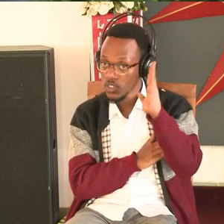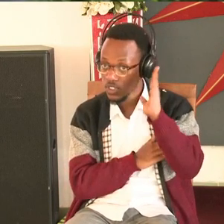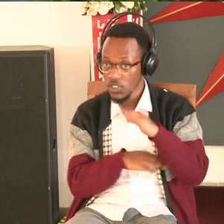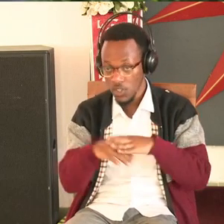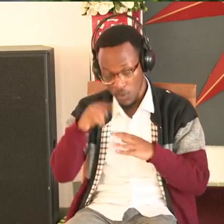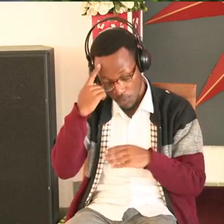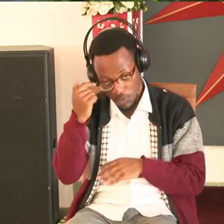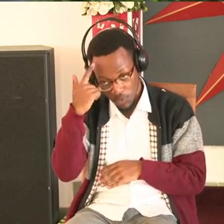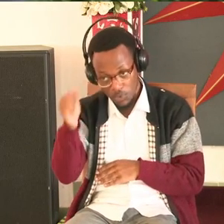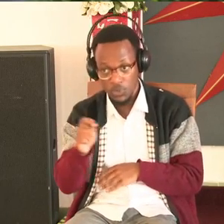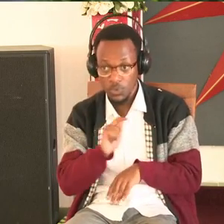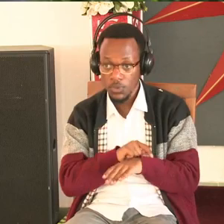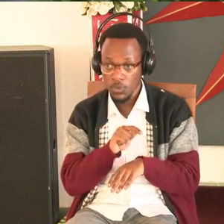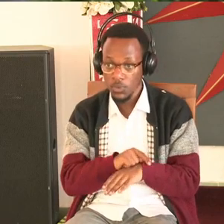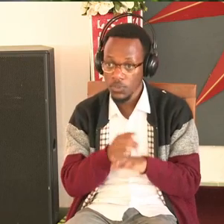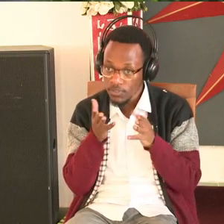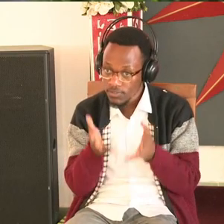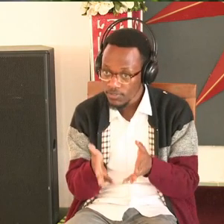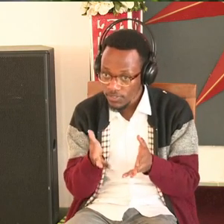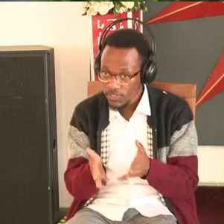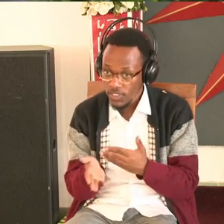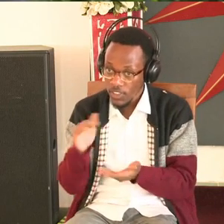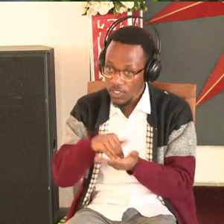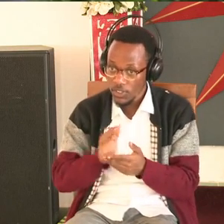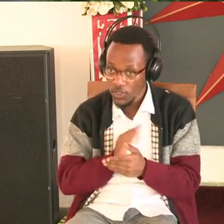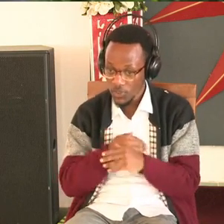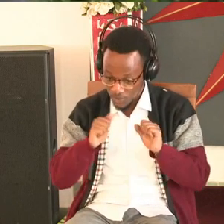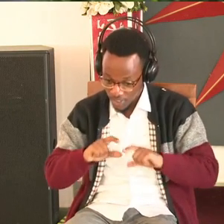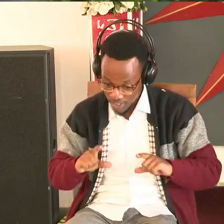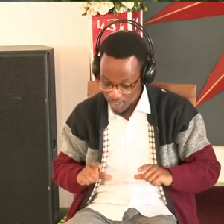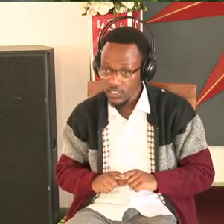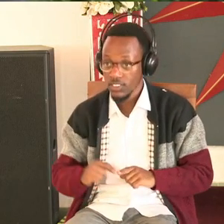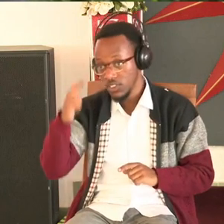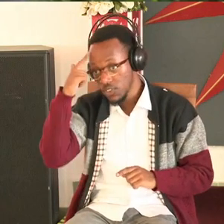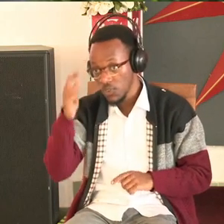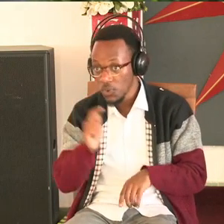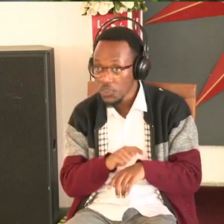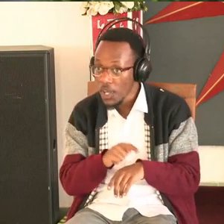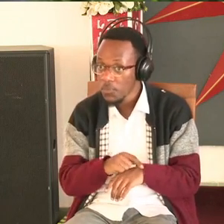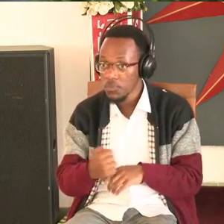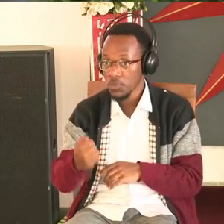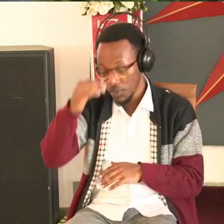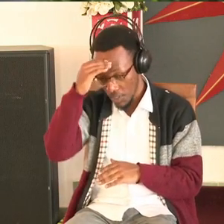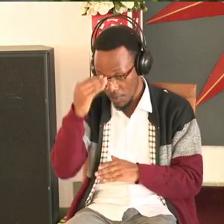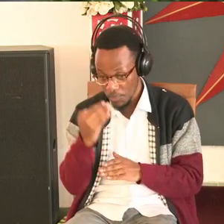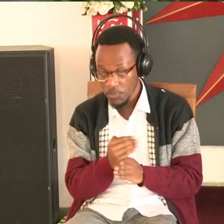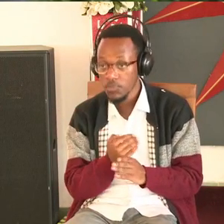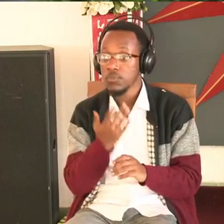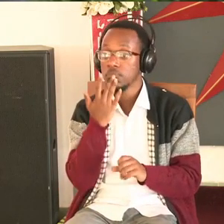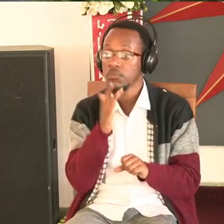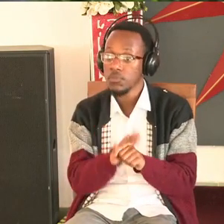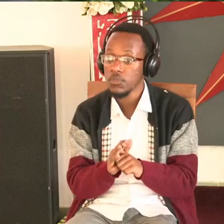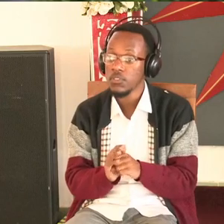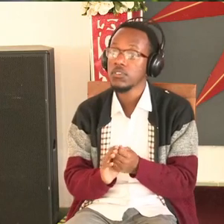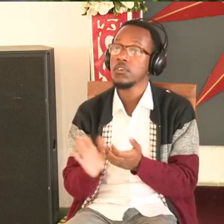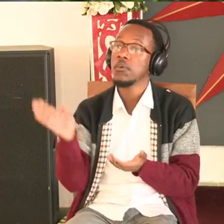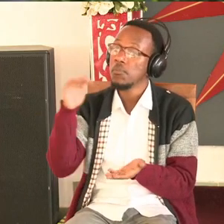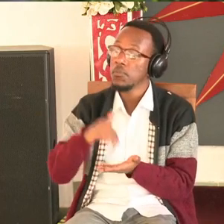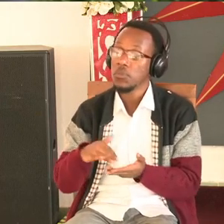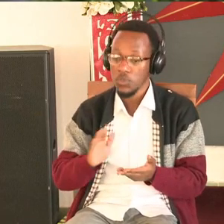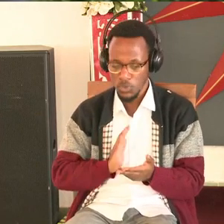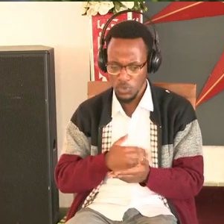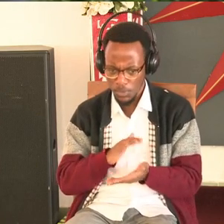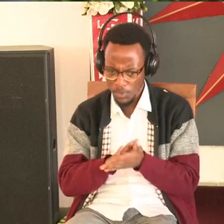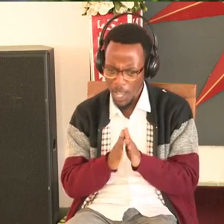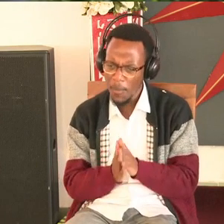kuba dushobora kubaho kandi tukamenya igihe tukizera amasezerano noneho tukaba bamwe mu